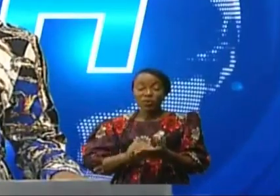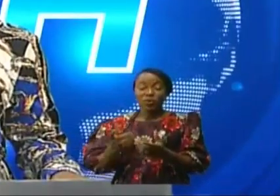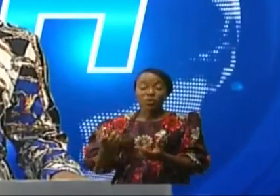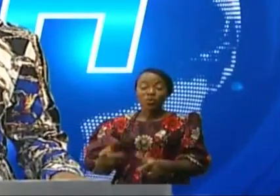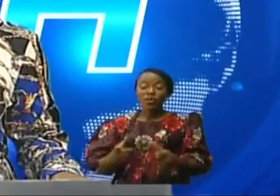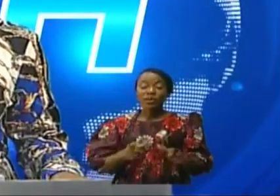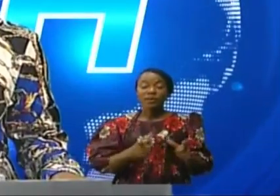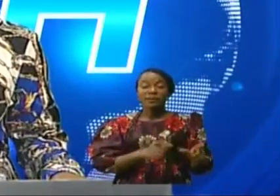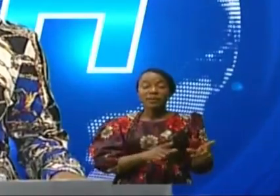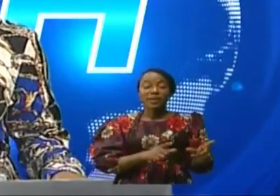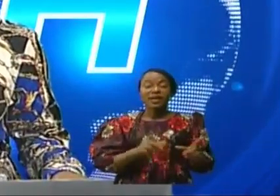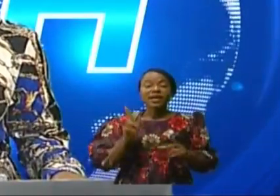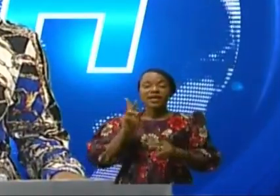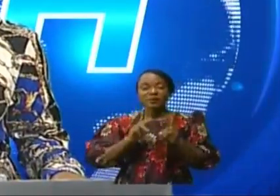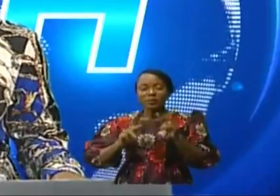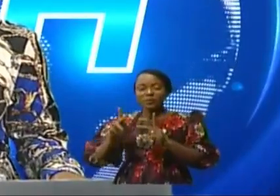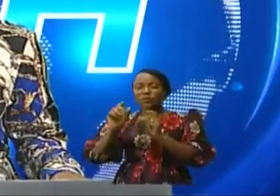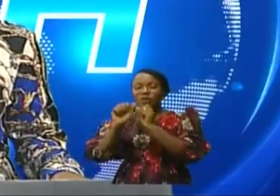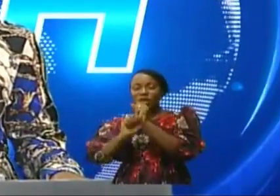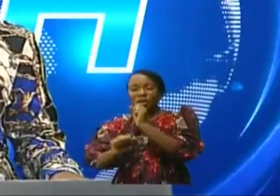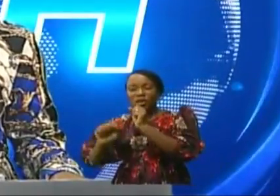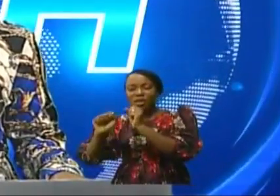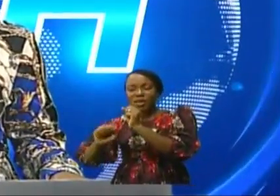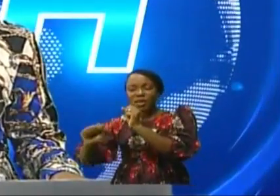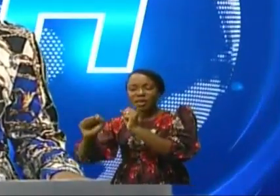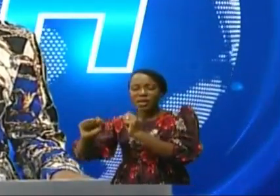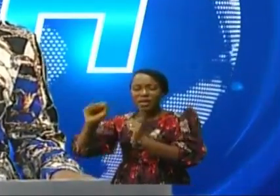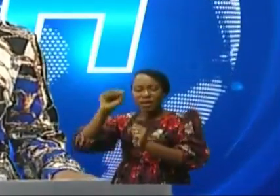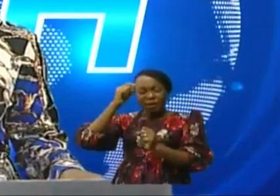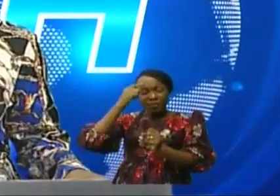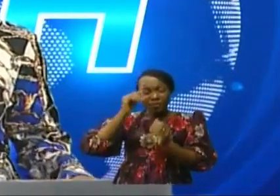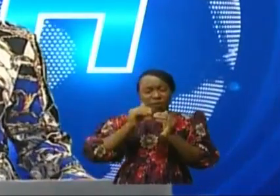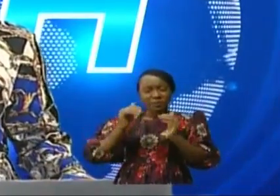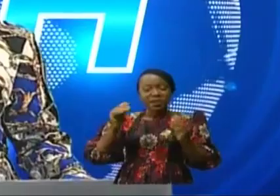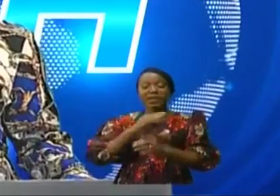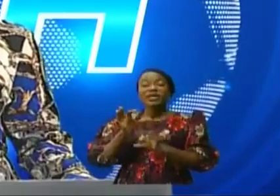la population a été sensibilisée sur la culture de la paix et l'unité.